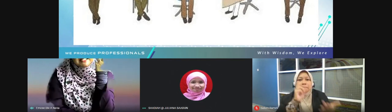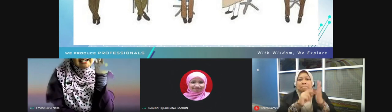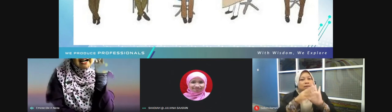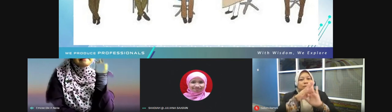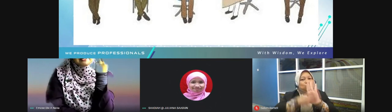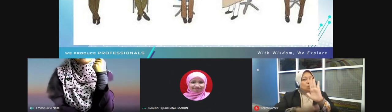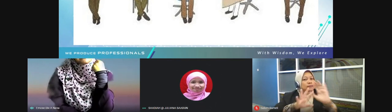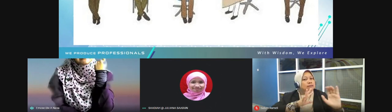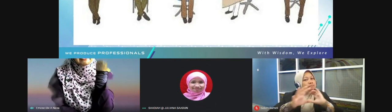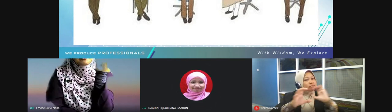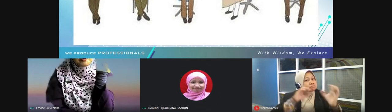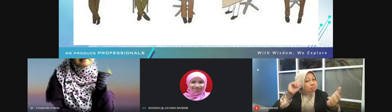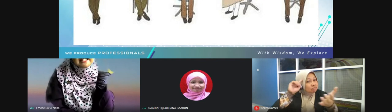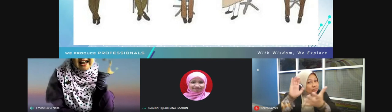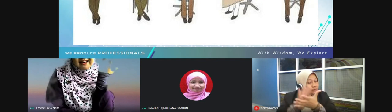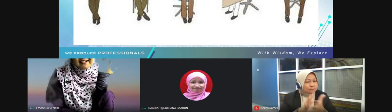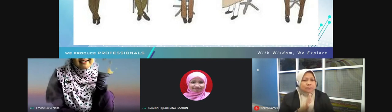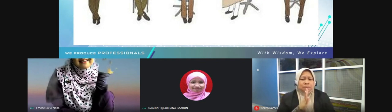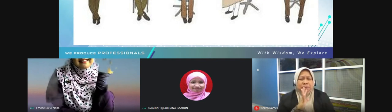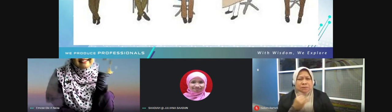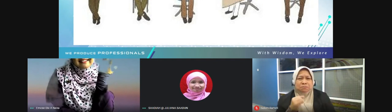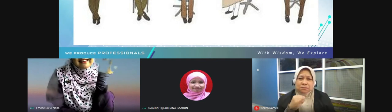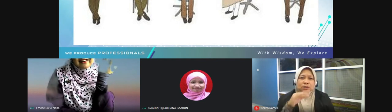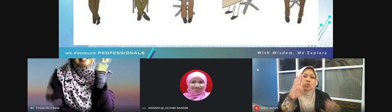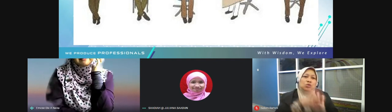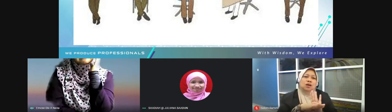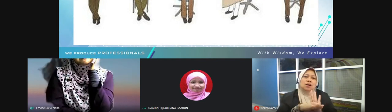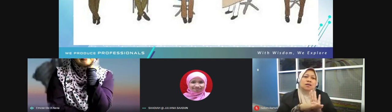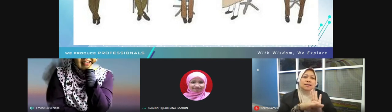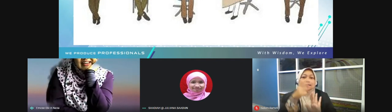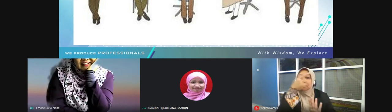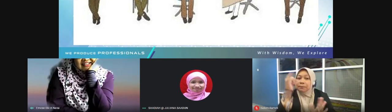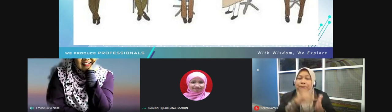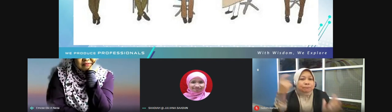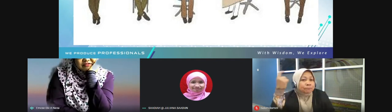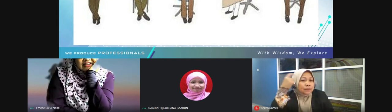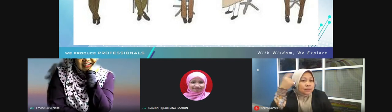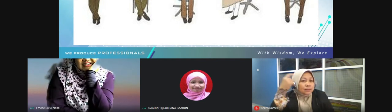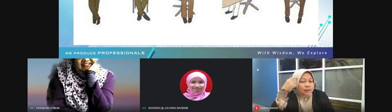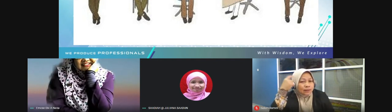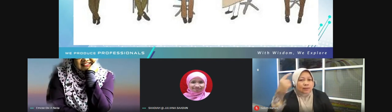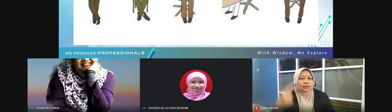dia bercakap. Dia kurang yakin untuk present. Okay sebab dia tengah berfikir.